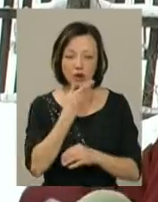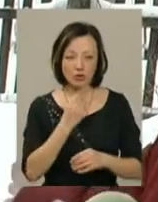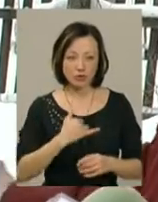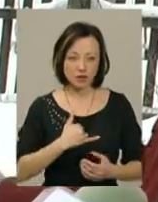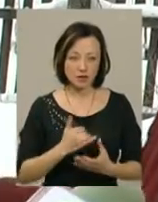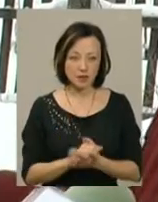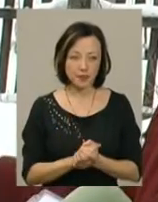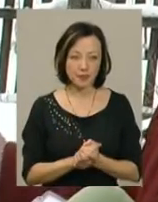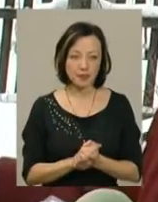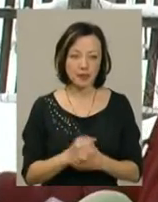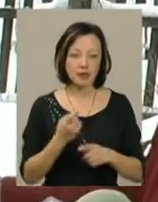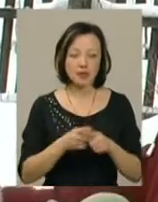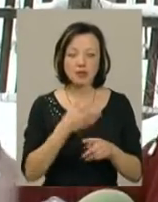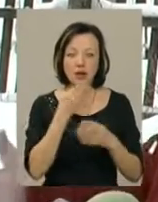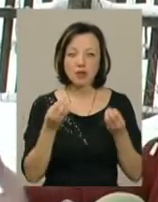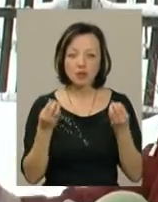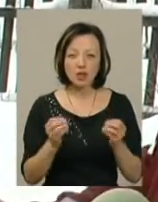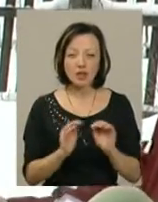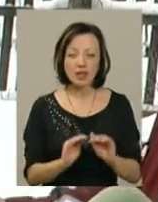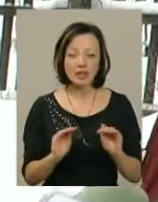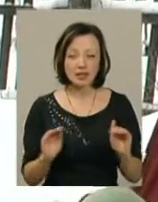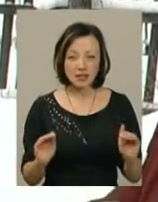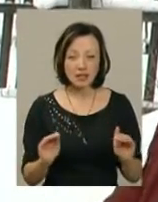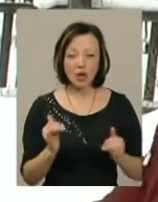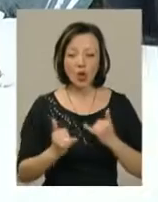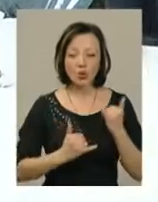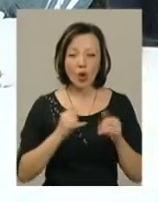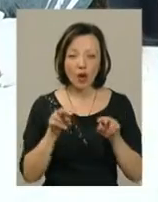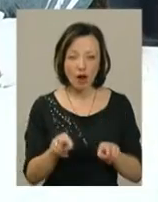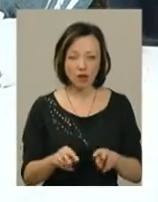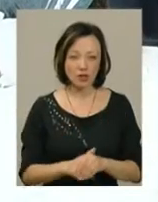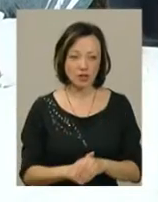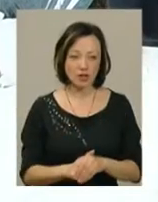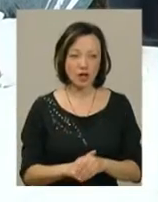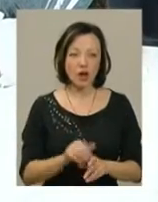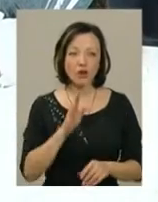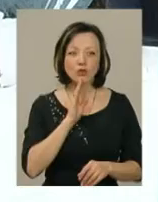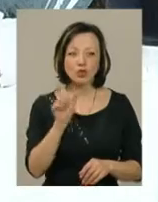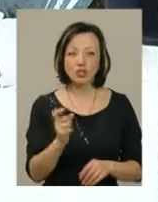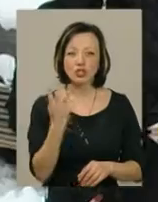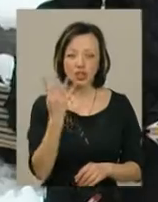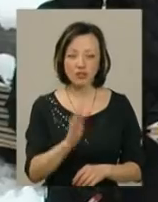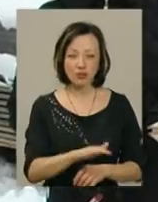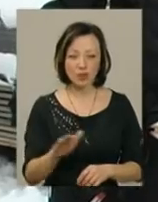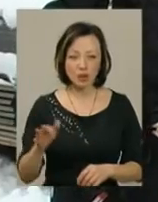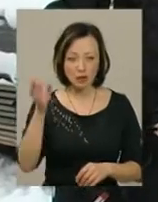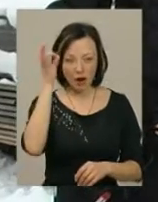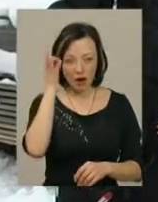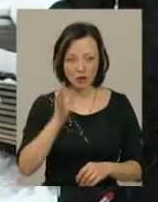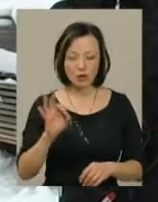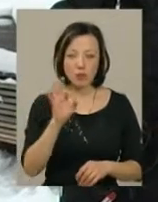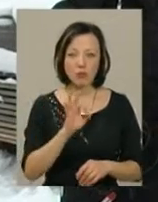нас. Це красота, діти доглянути. А у Катерини Шевчук четверо дітей. Пригадує,